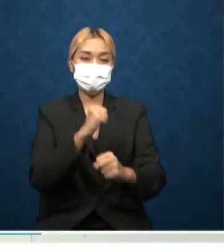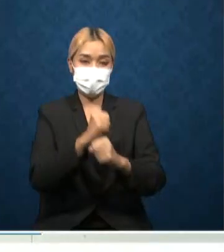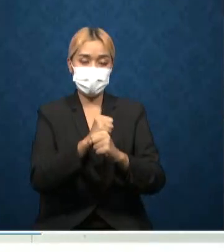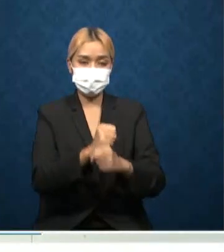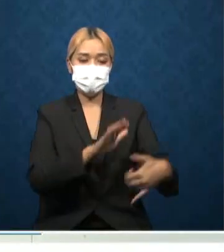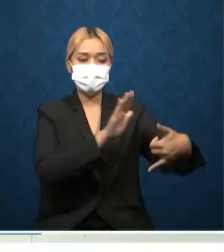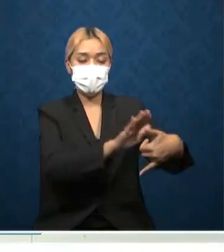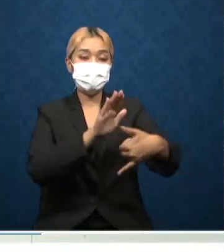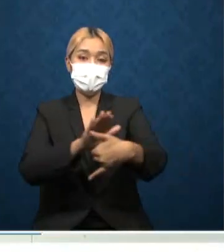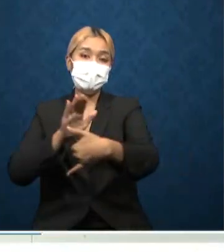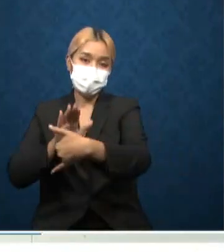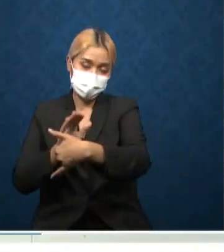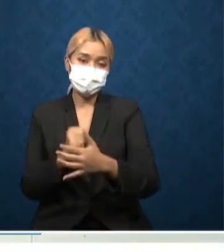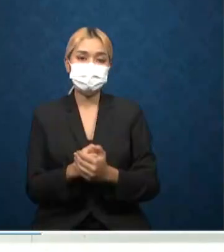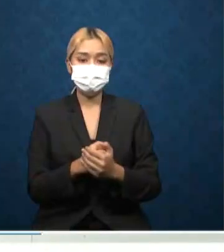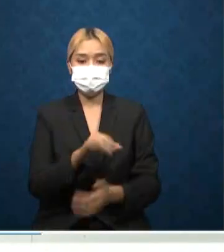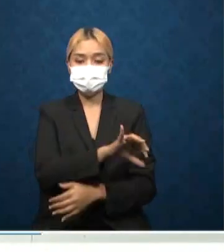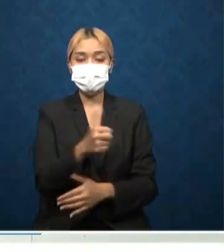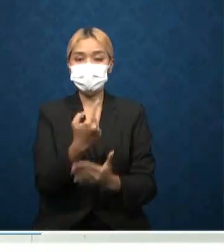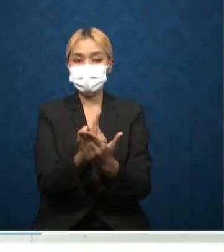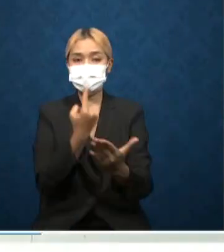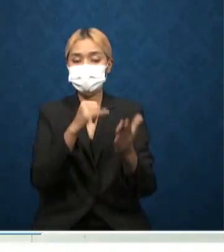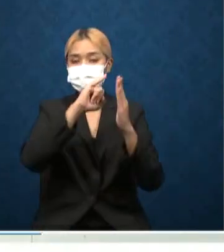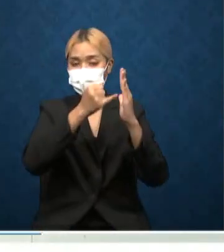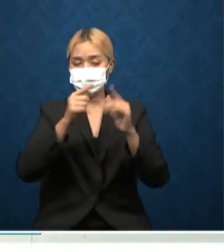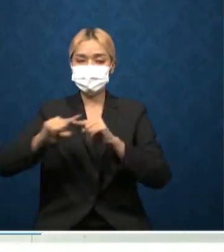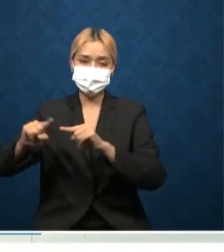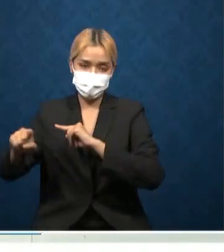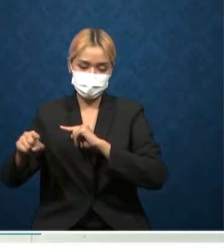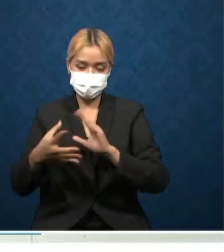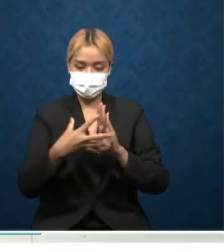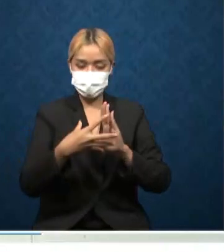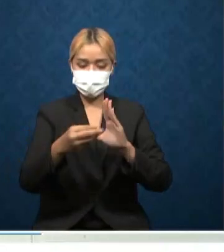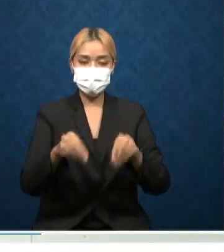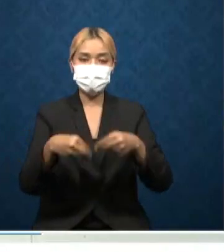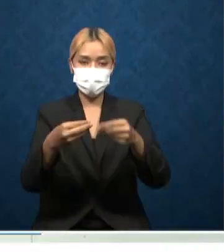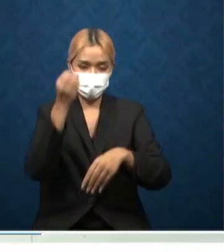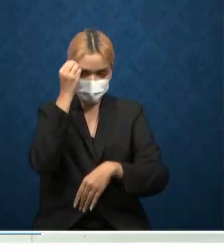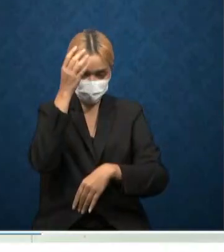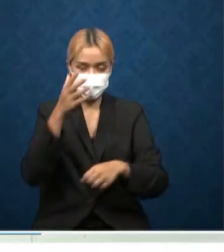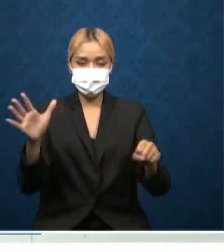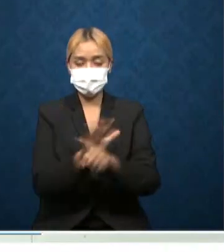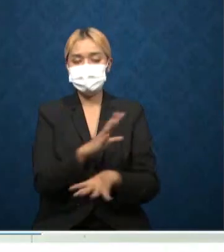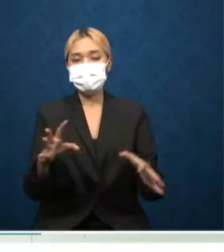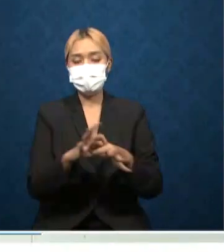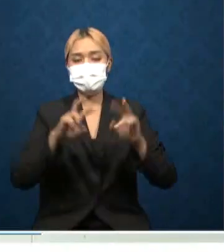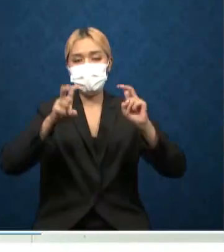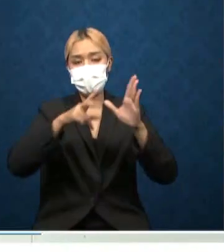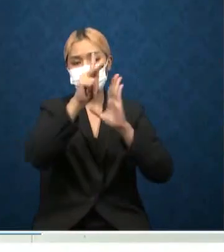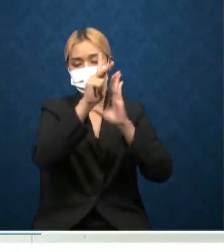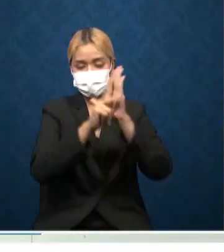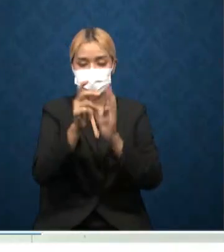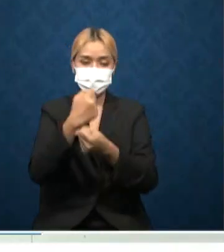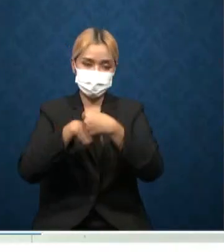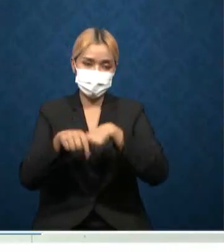พรรคการเมืองและตัวแทนพรรคการเมืองประจำจังหวัดในเรื่องข้อกฎหมายข้อปฏิบัติต่างๆ